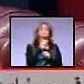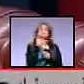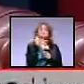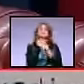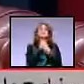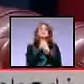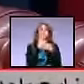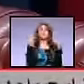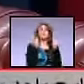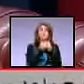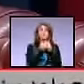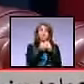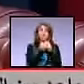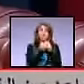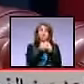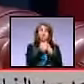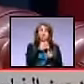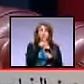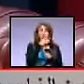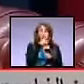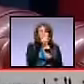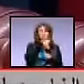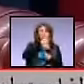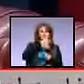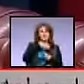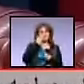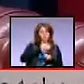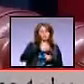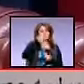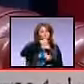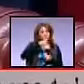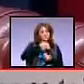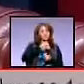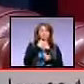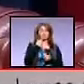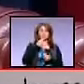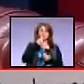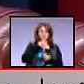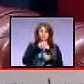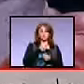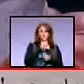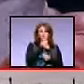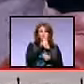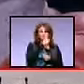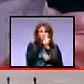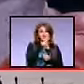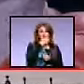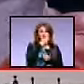وانا بعزيك على الهوى ابونا ومش ابوك لوحدك، واحنا يعني فقدنا